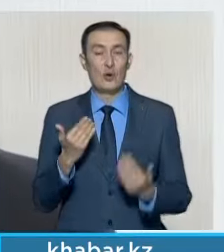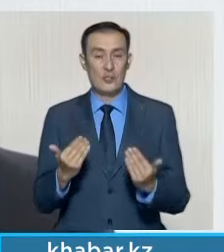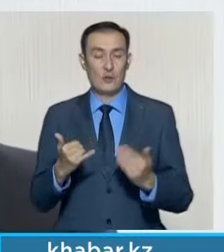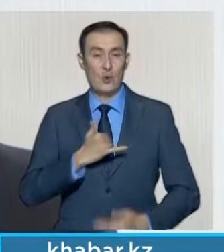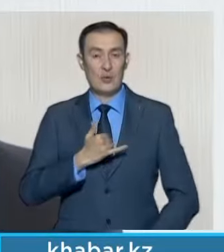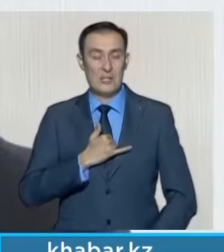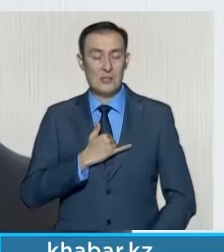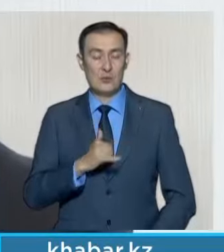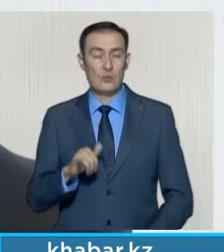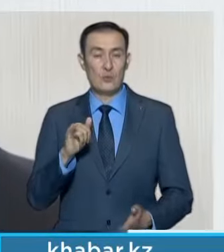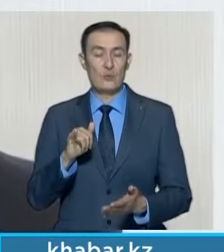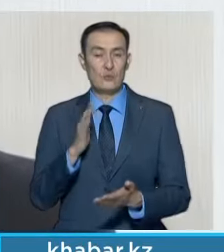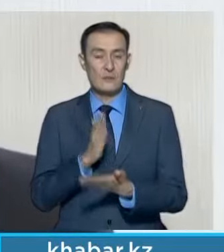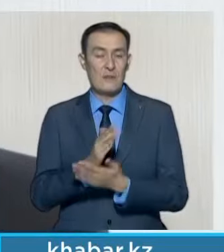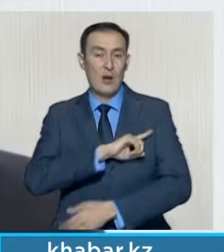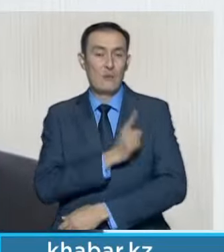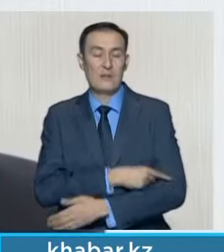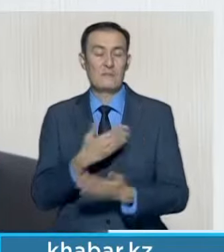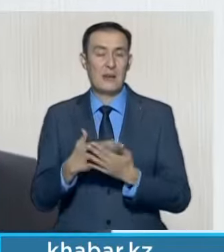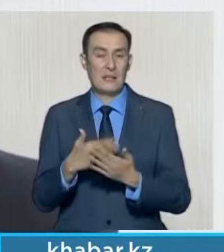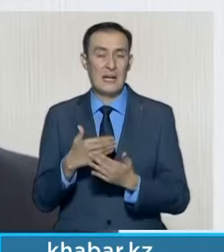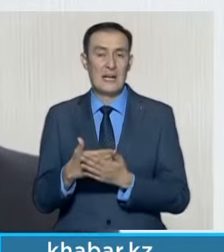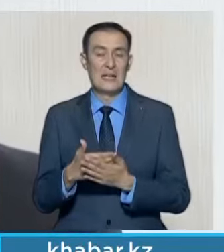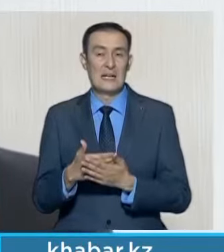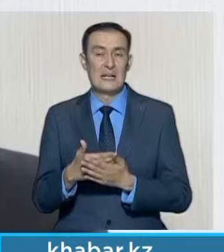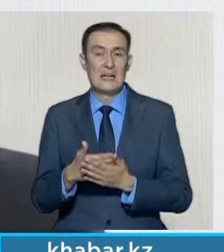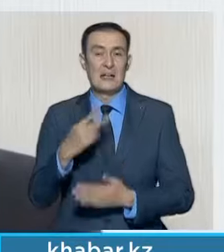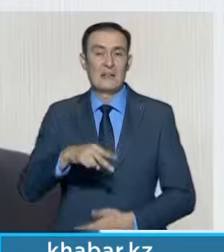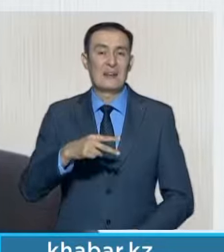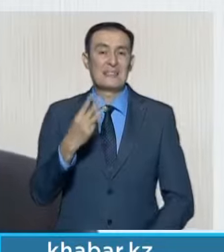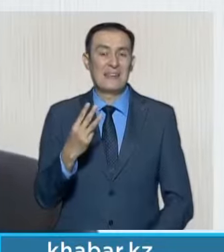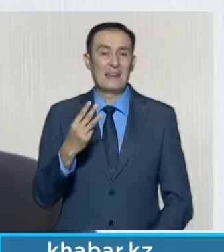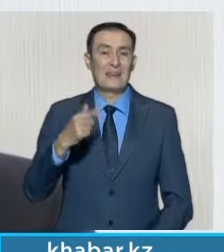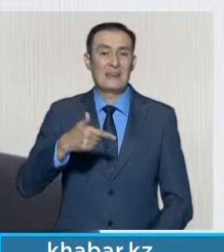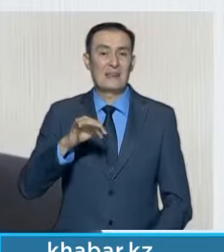установлена мощность на станциях порядка, если я не ошибаюсь, 23 гигаватта.